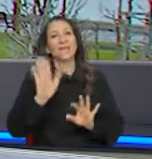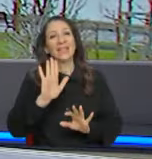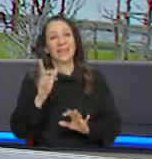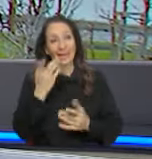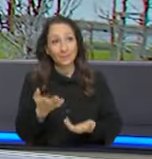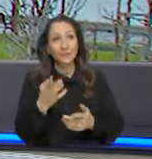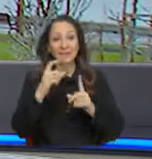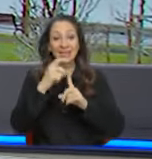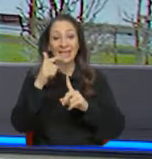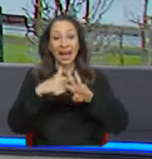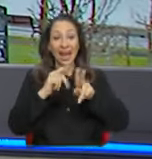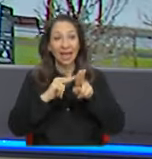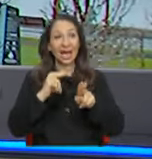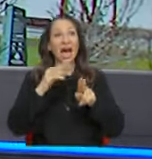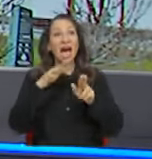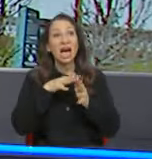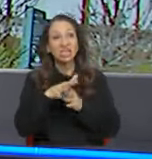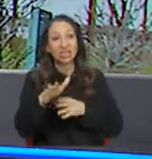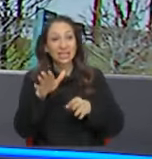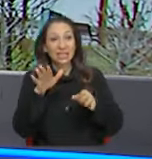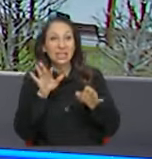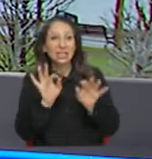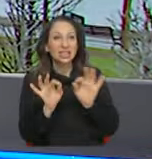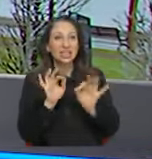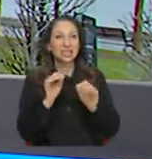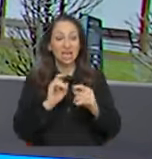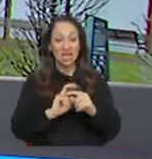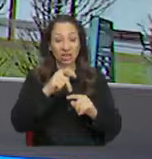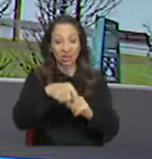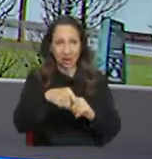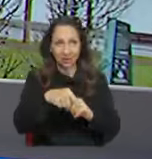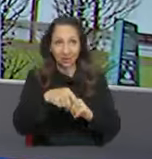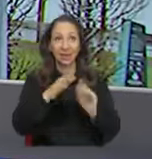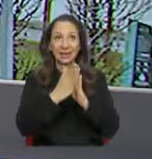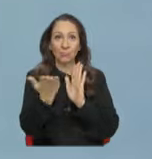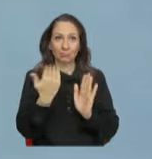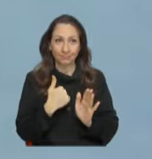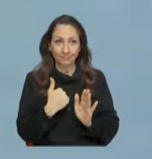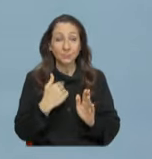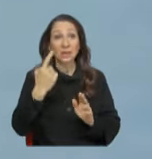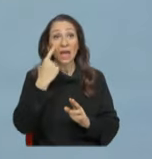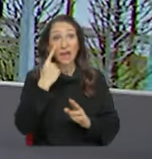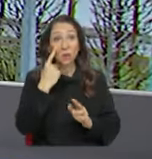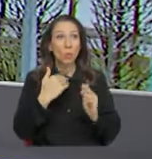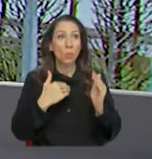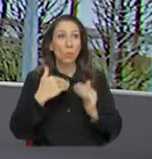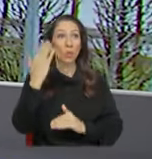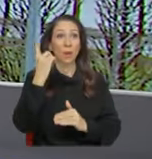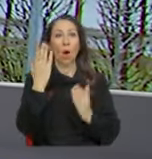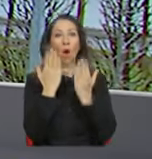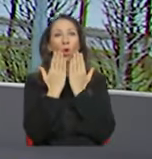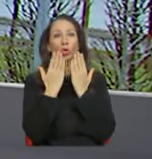noktalayıcı kışkırtıcı eşikler gelen kitaplar arasında Atatürk büyük bir